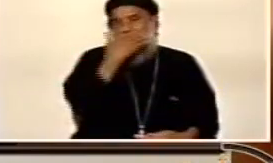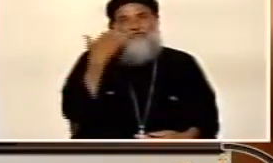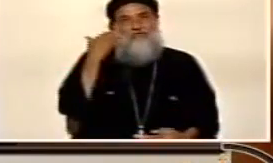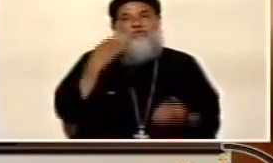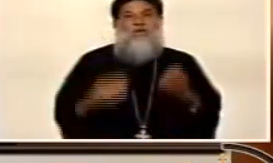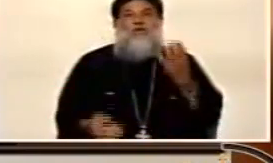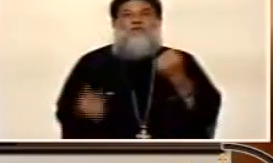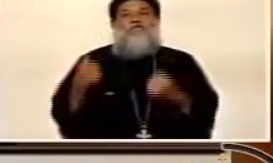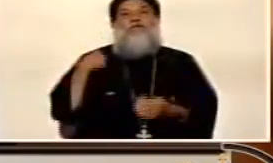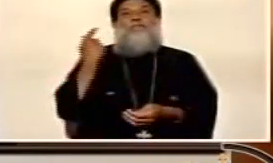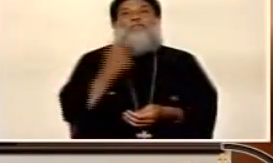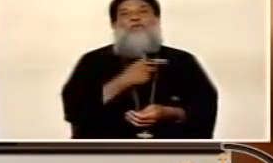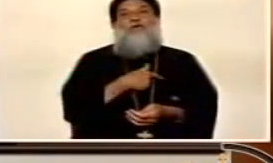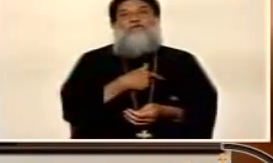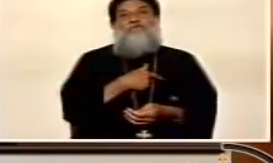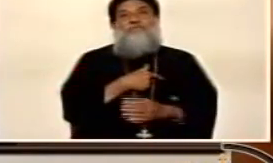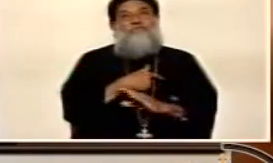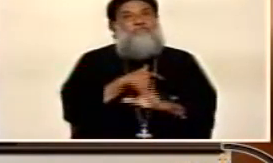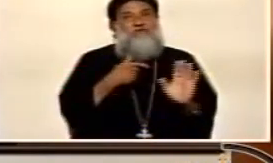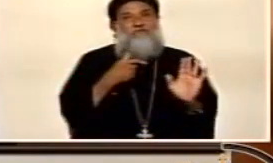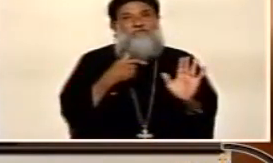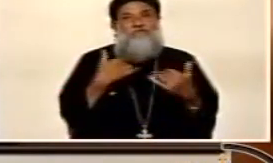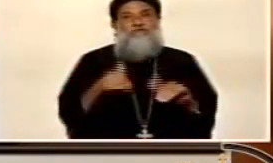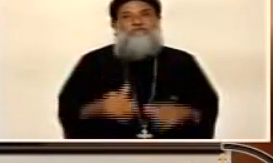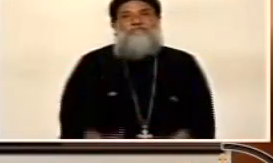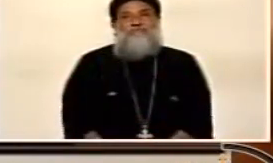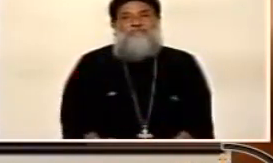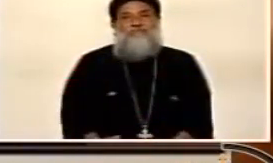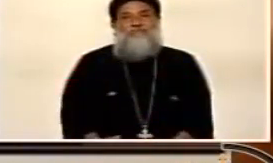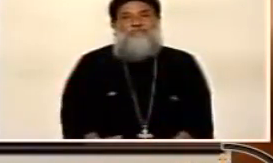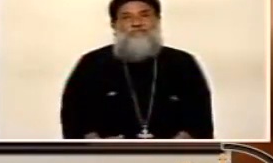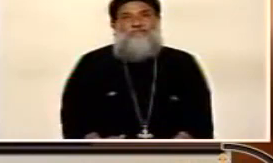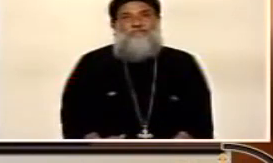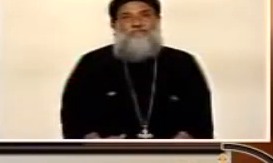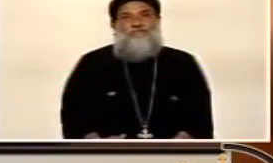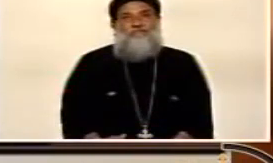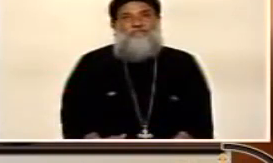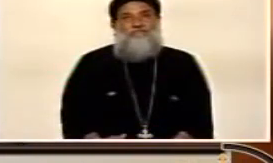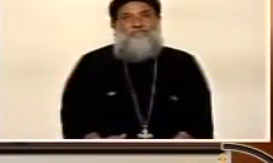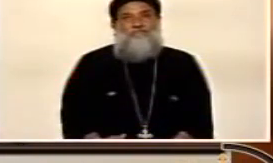الأربعين المقدس، وده بيحترم يعني الصوم.